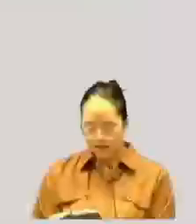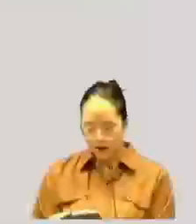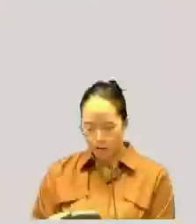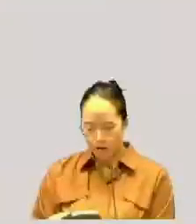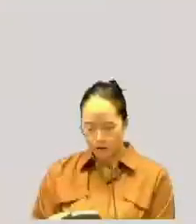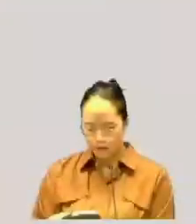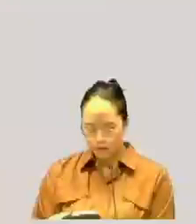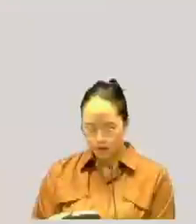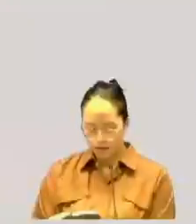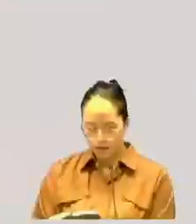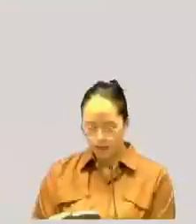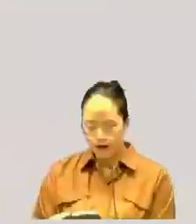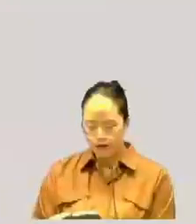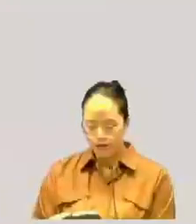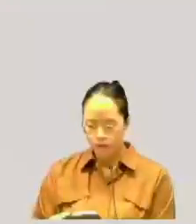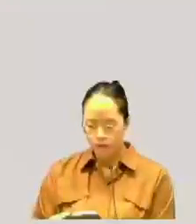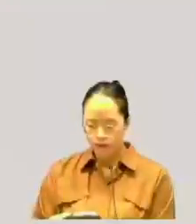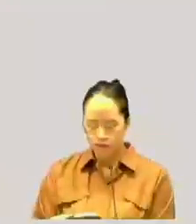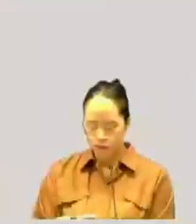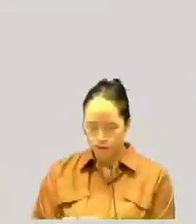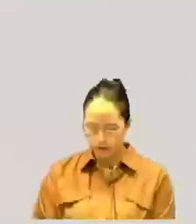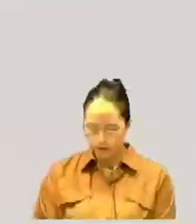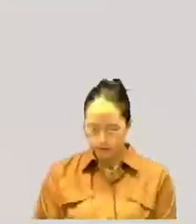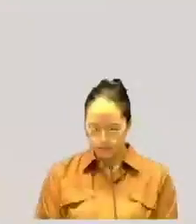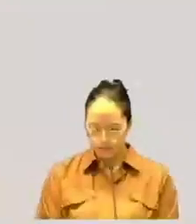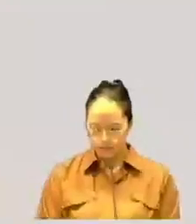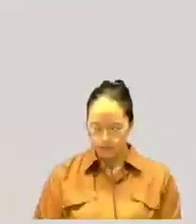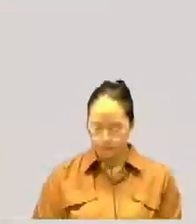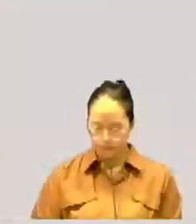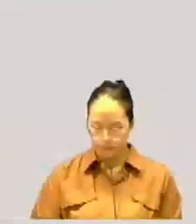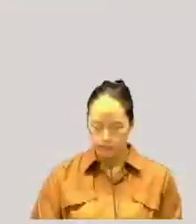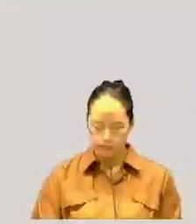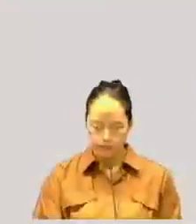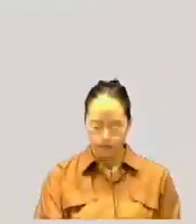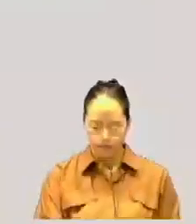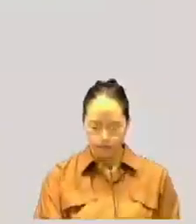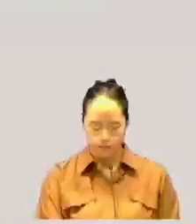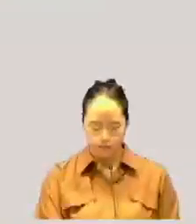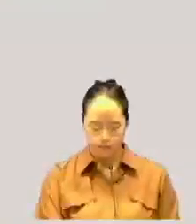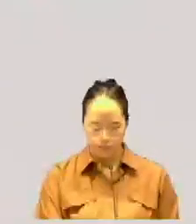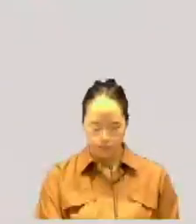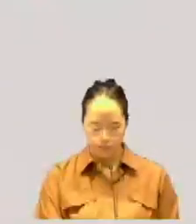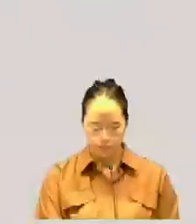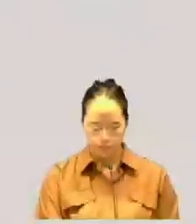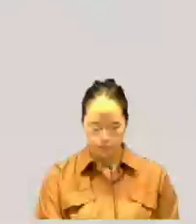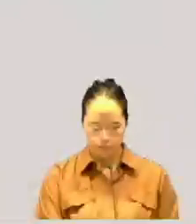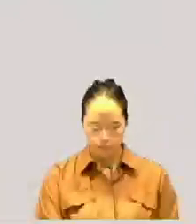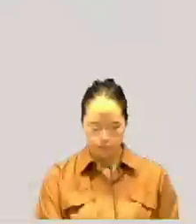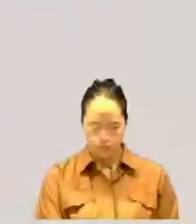若不听从，反倒悖逆，必被刀剑吞灭。这是耶和华亲口说的。